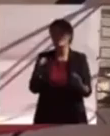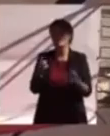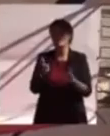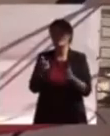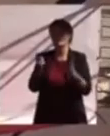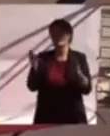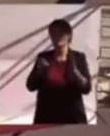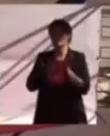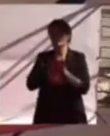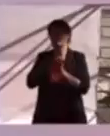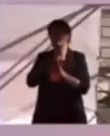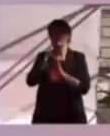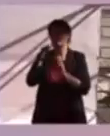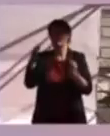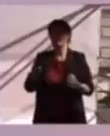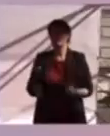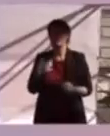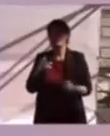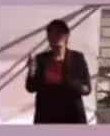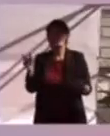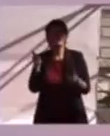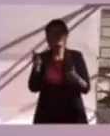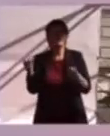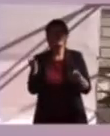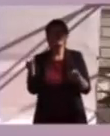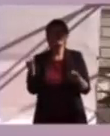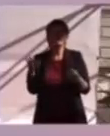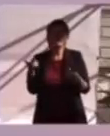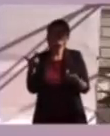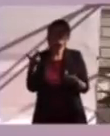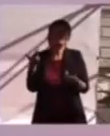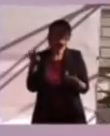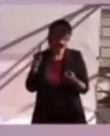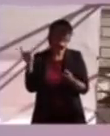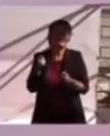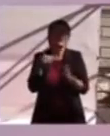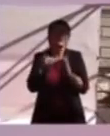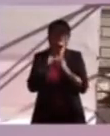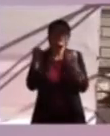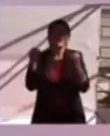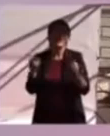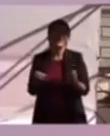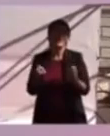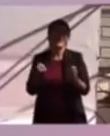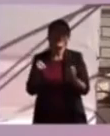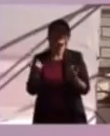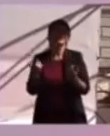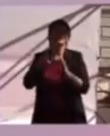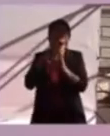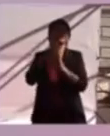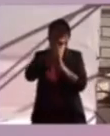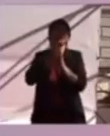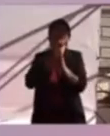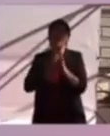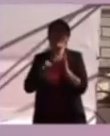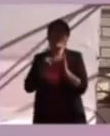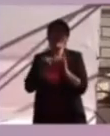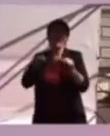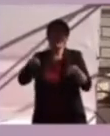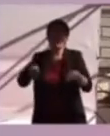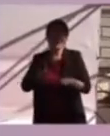perché stavamo tutti a casa ma qui giustamente il paese lavora prego io credo che